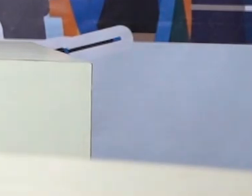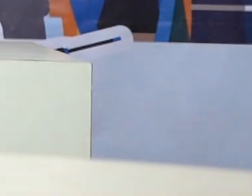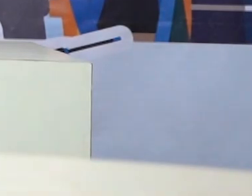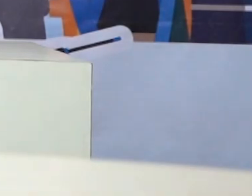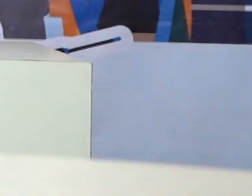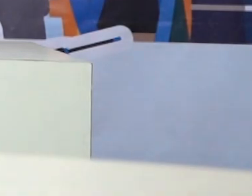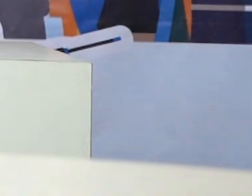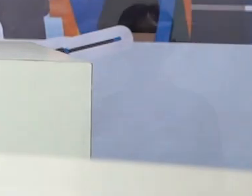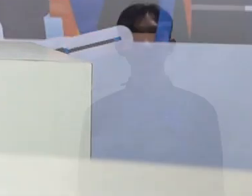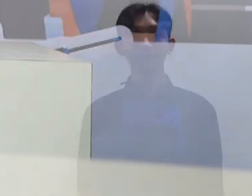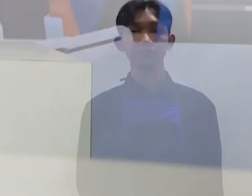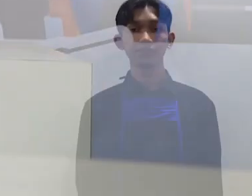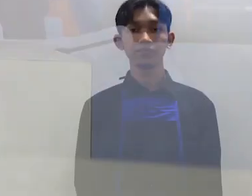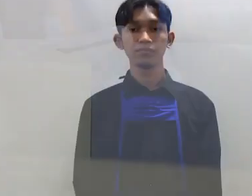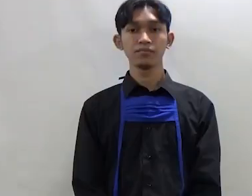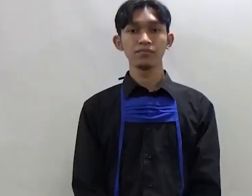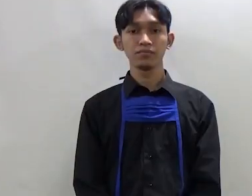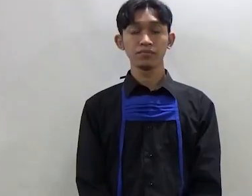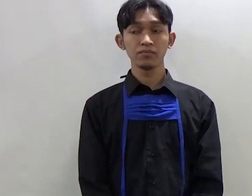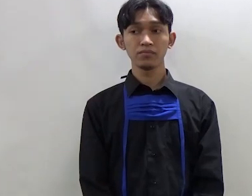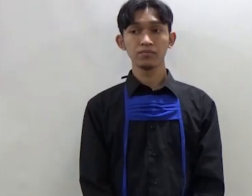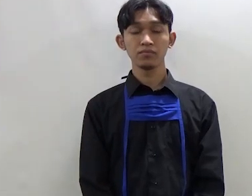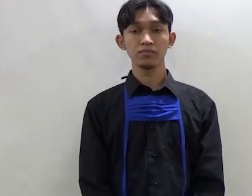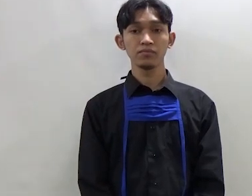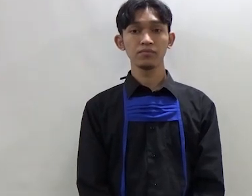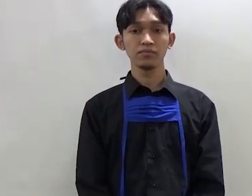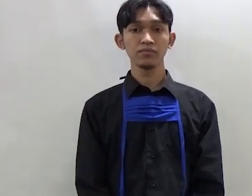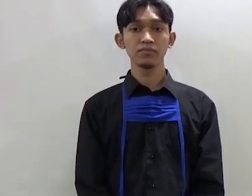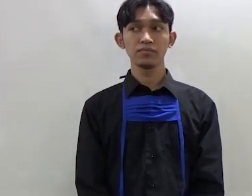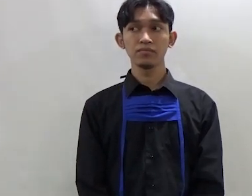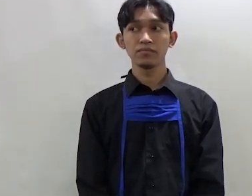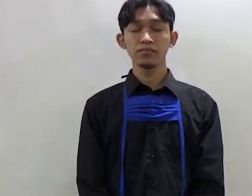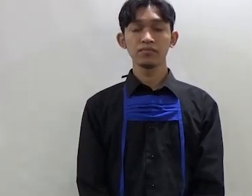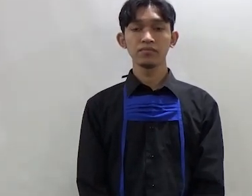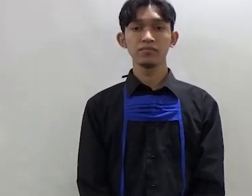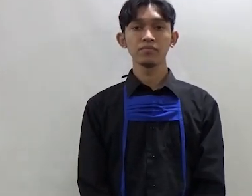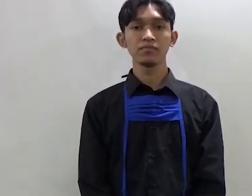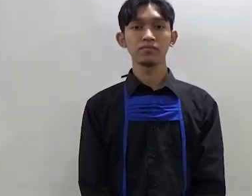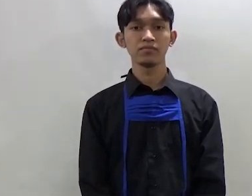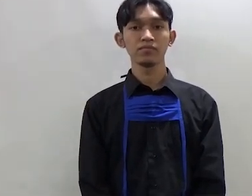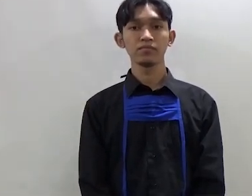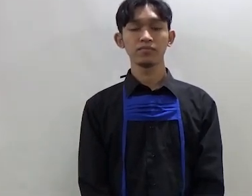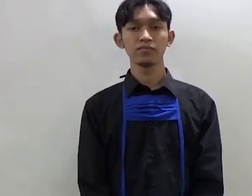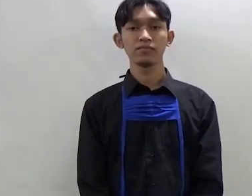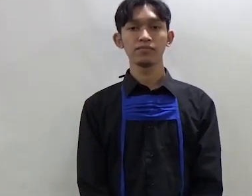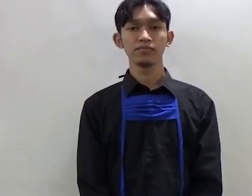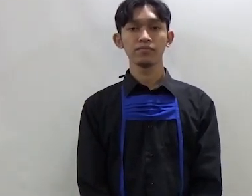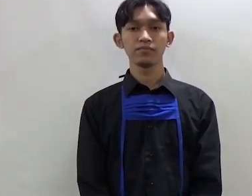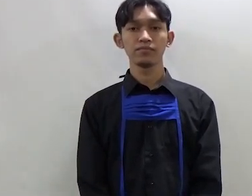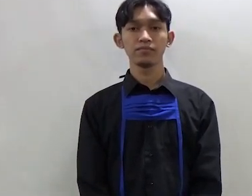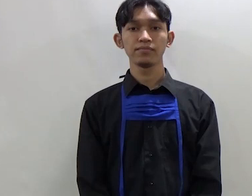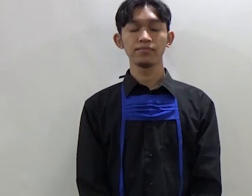1.421 orang. Total data orang dalam pemantauan atau ODP